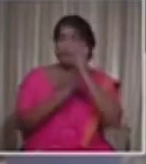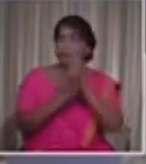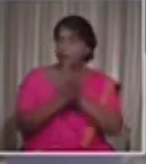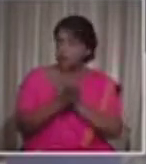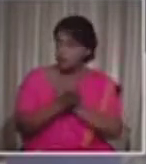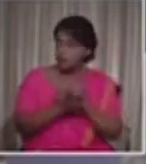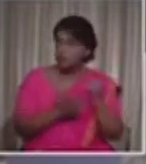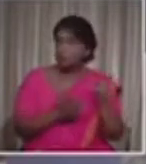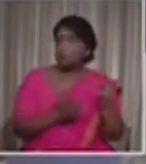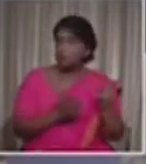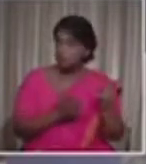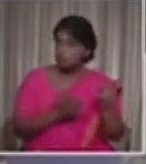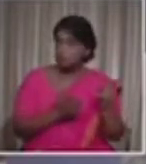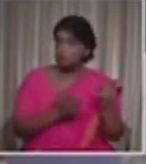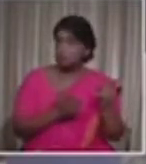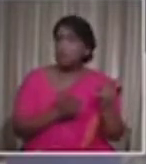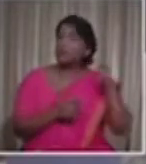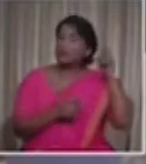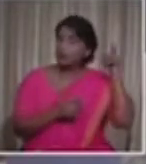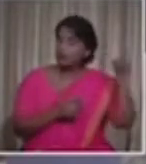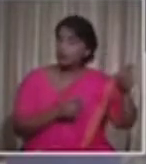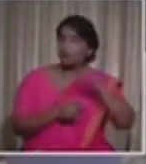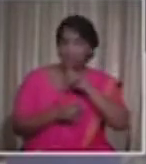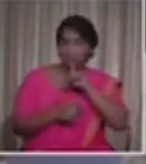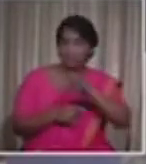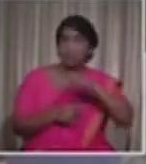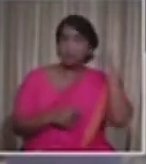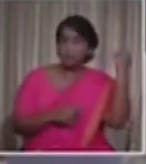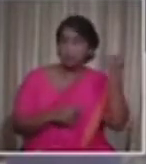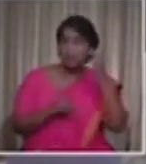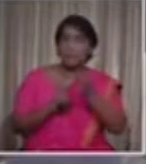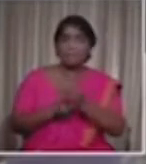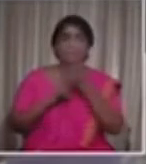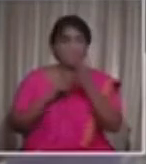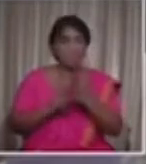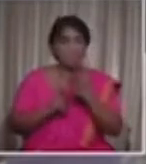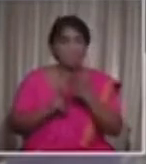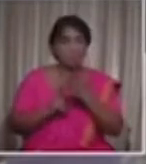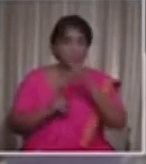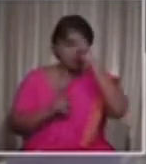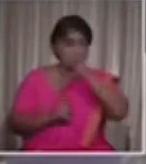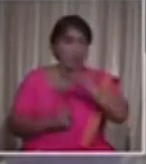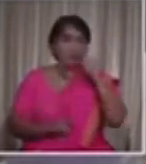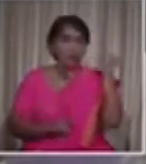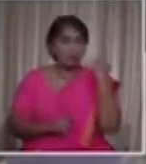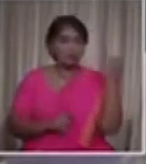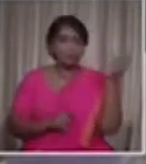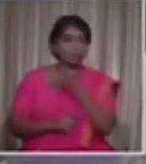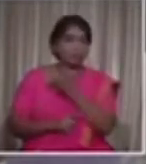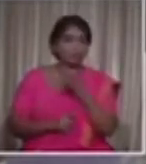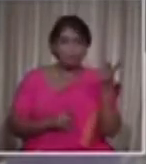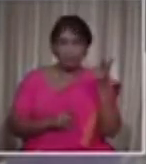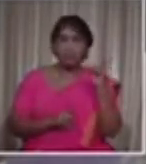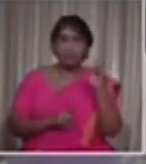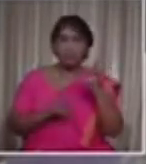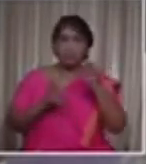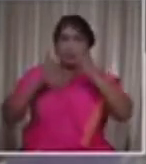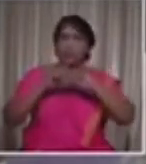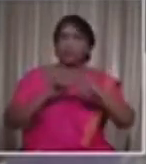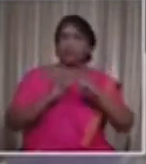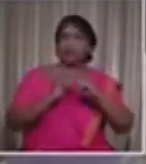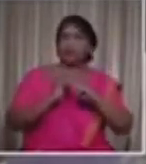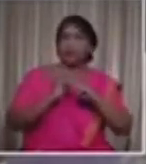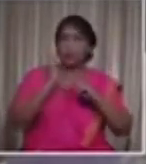ව්‍යවස්ථාදායක සභාවේදී එතුමා කරපු කතාවයි ප්‍රේමදාස මෑතිතුමා කරපු කතාවෙන් එතනින් තියෙනවා. ඊළඟට එක්සත්